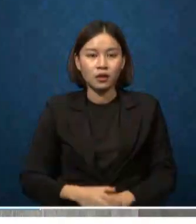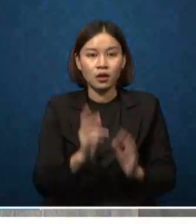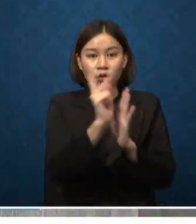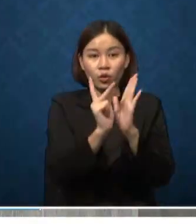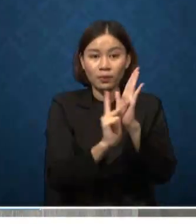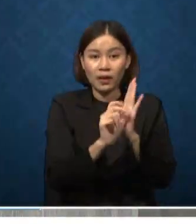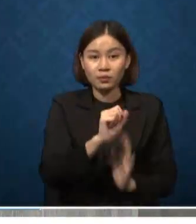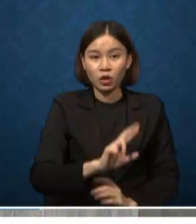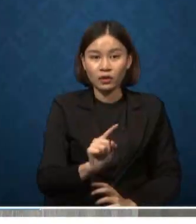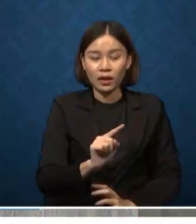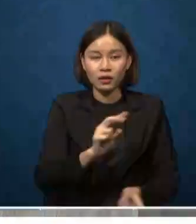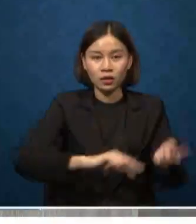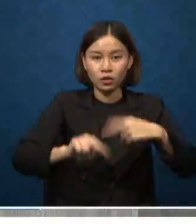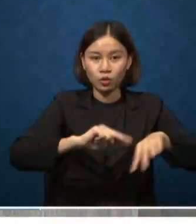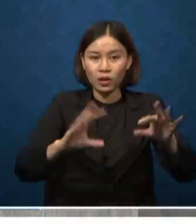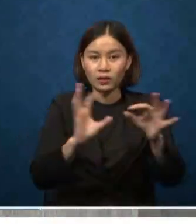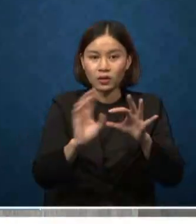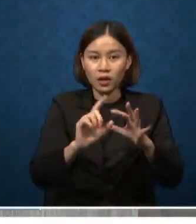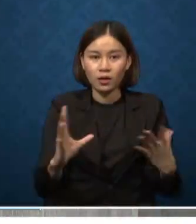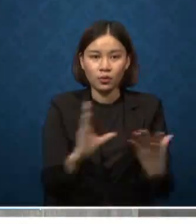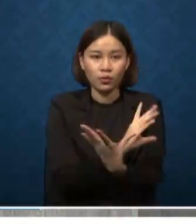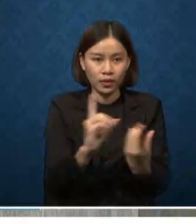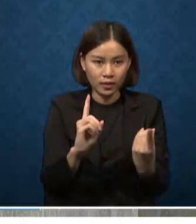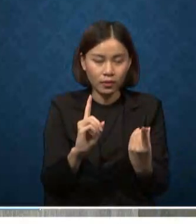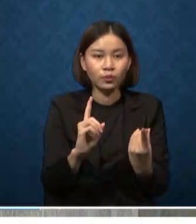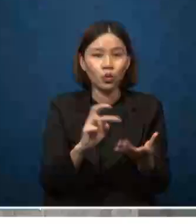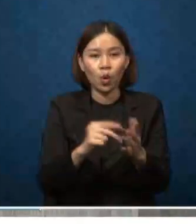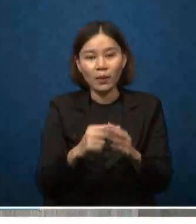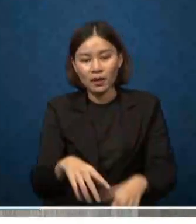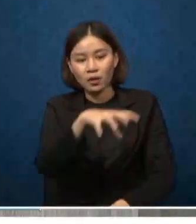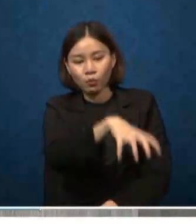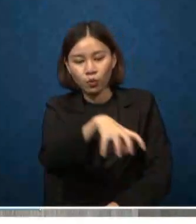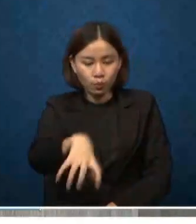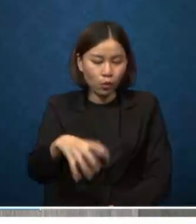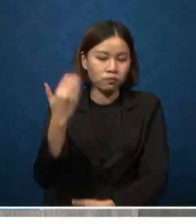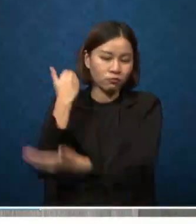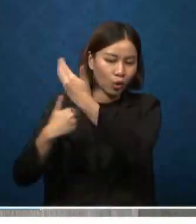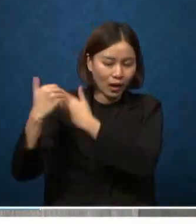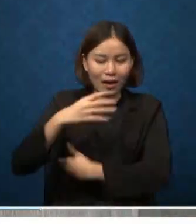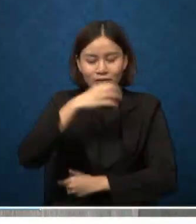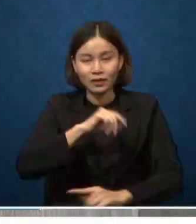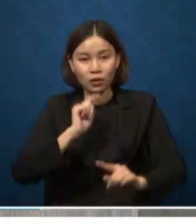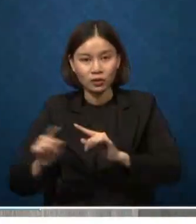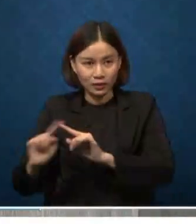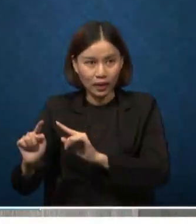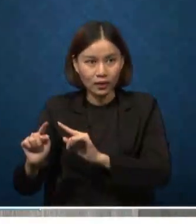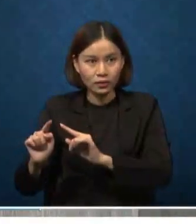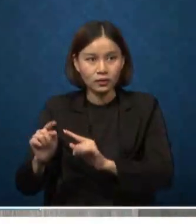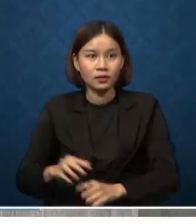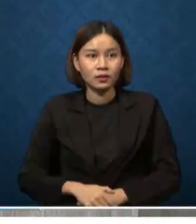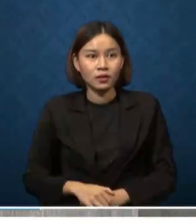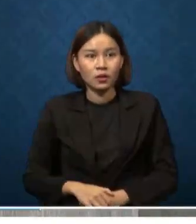ลำดับรองที่ดูแลเรื่องวัฒนธรรมที่จับต้องได้โบราณสถานต่างๆแล้วก็เรื่องของ